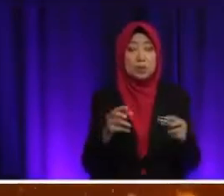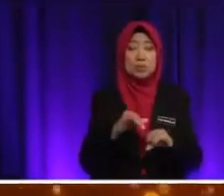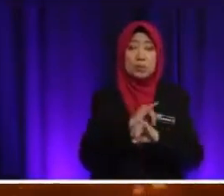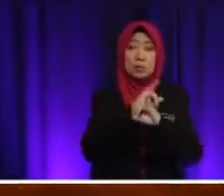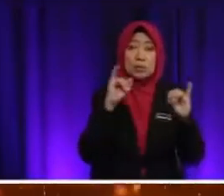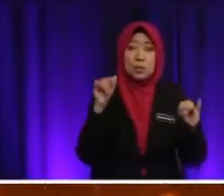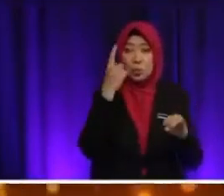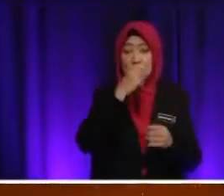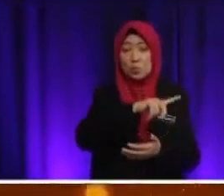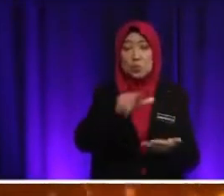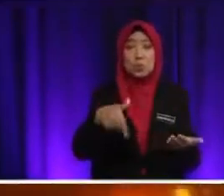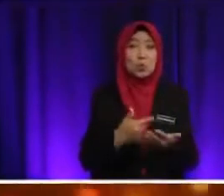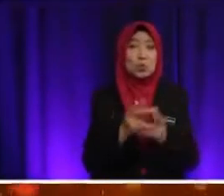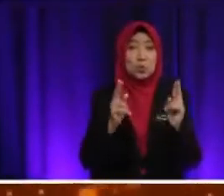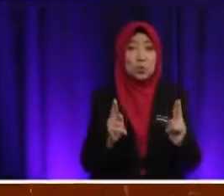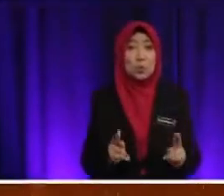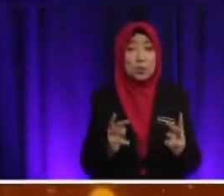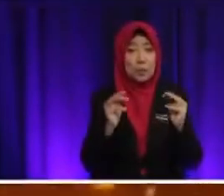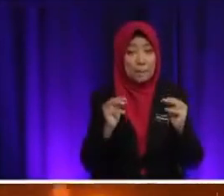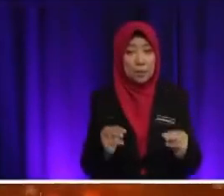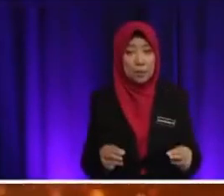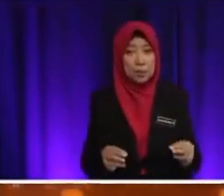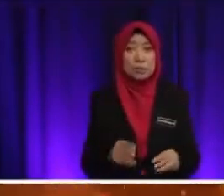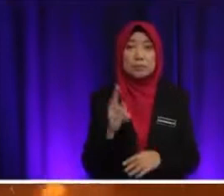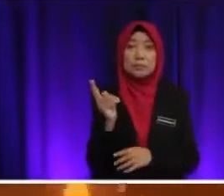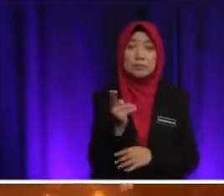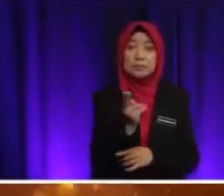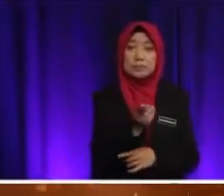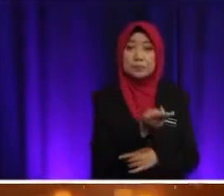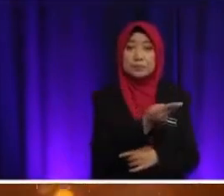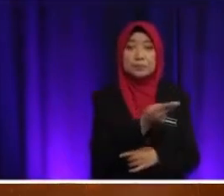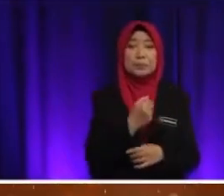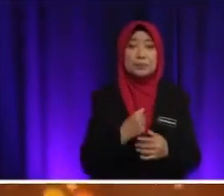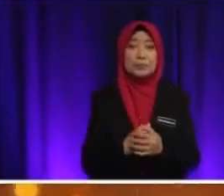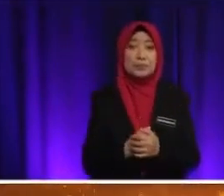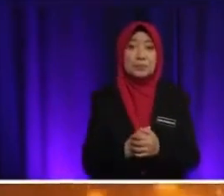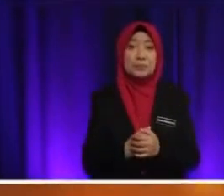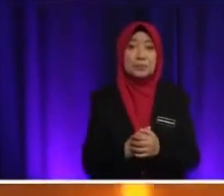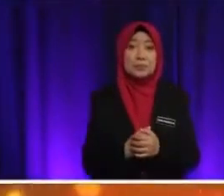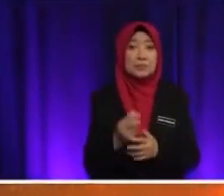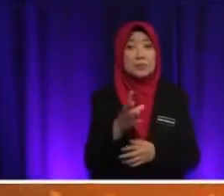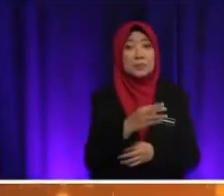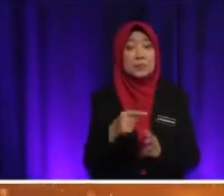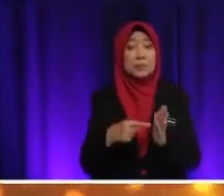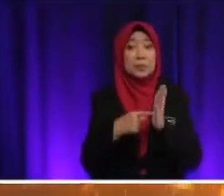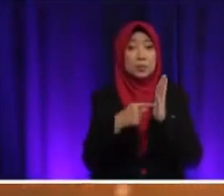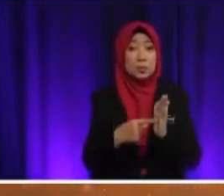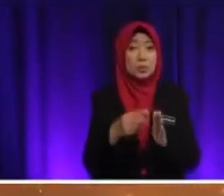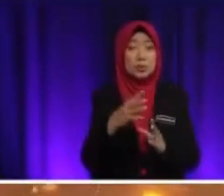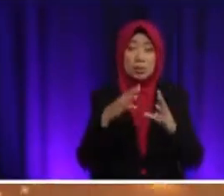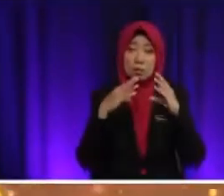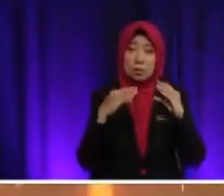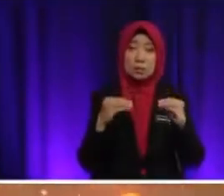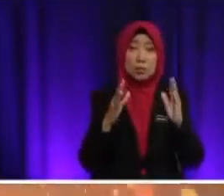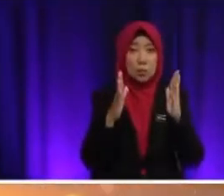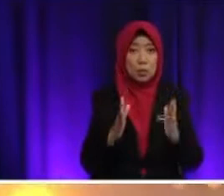manusia. Wa hudan wa mau'izatul lil muttaqin. Dan petunjuk serta pengajar bagi